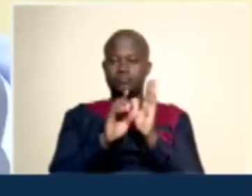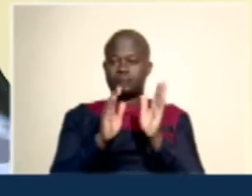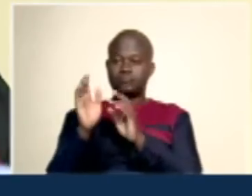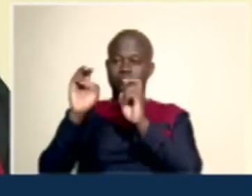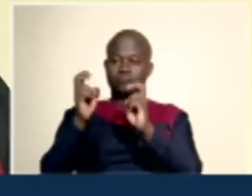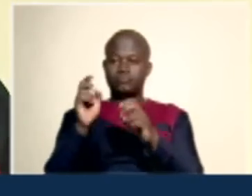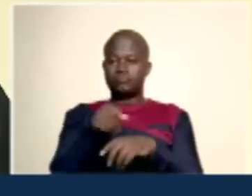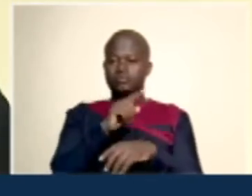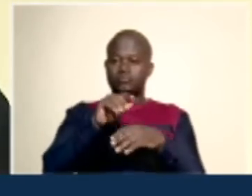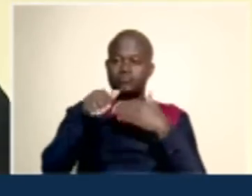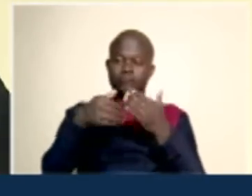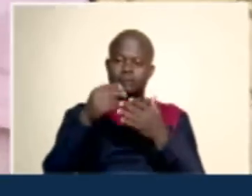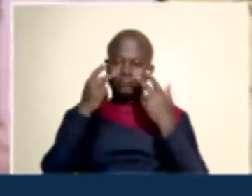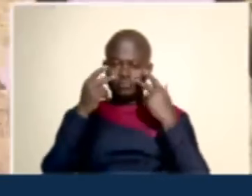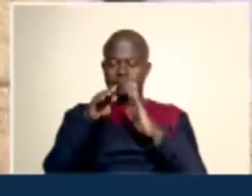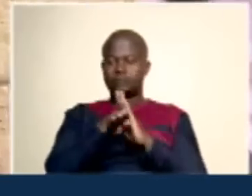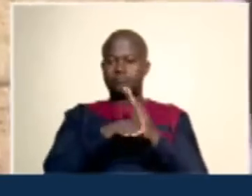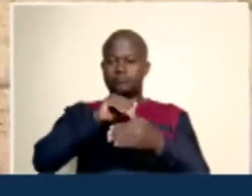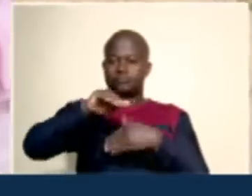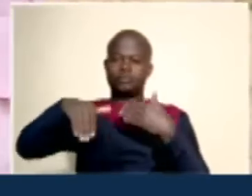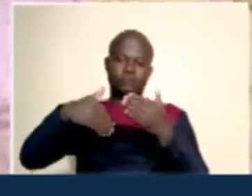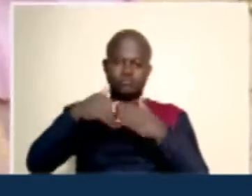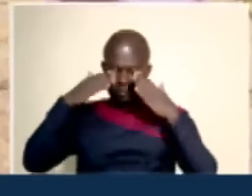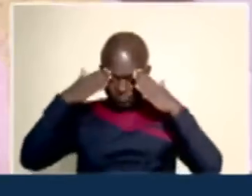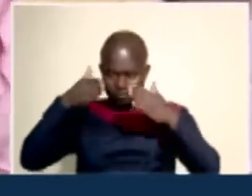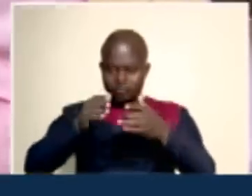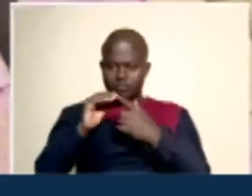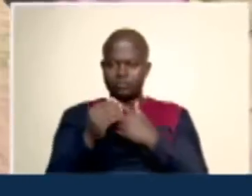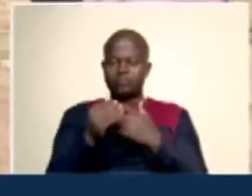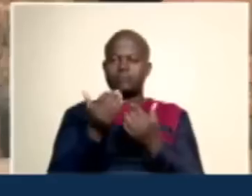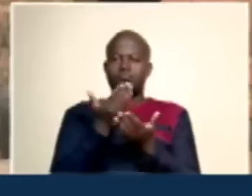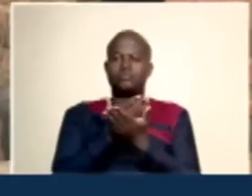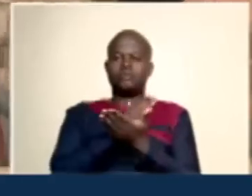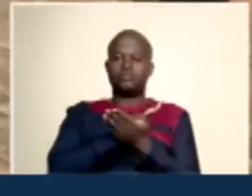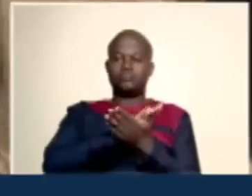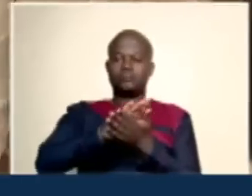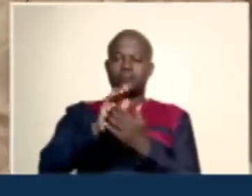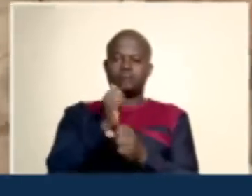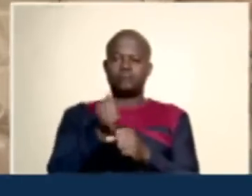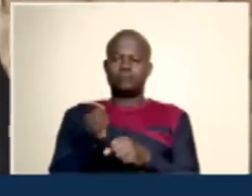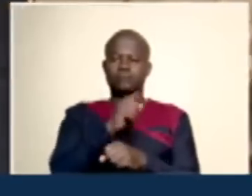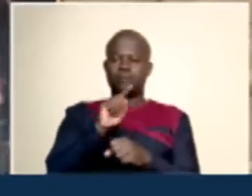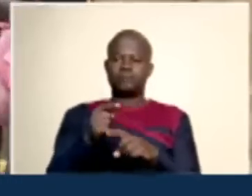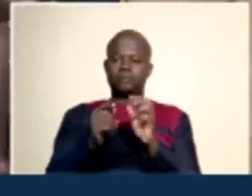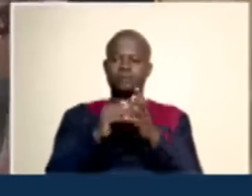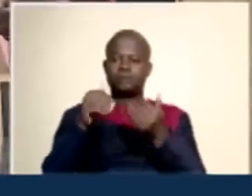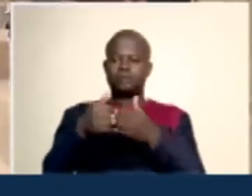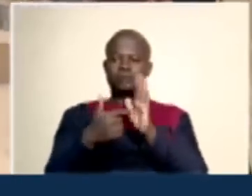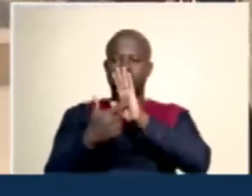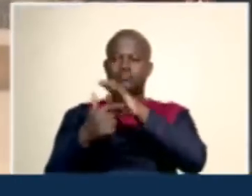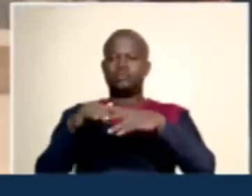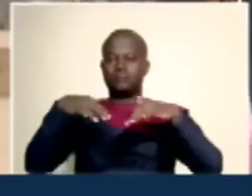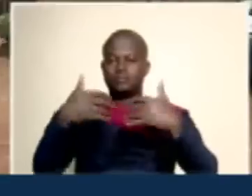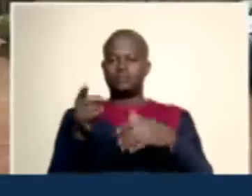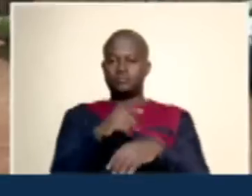riteganya ko ibyaha byose birebwa n'iyi gahunda himakazwa umuco wo kwirega no gusaba imbabazi ku bakoze ibyaha ndetse no kugaragaza uburyo